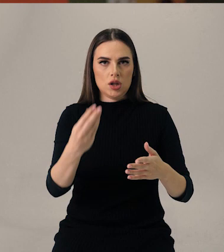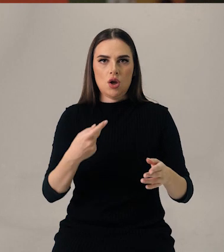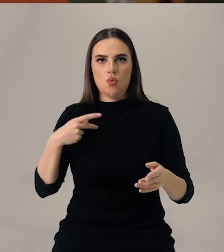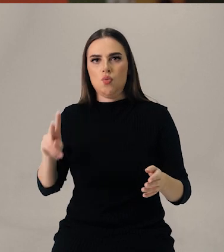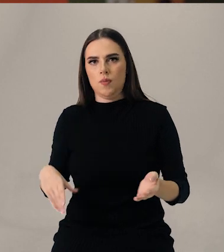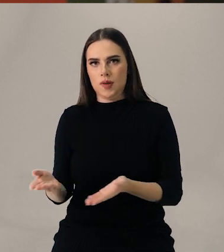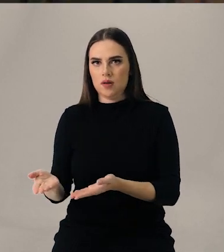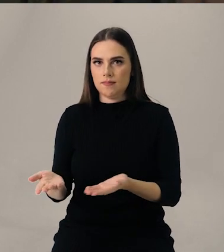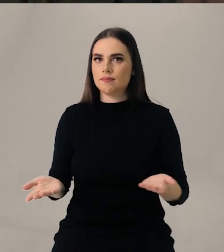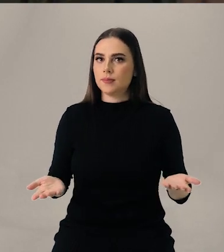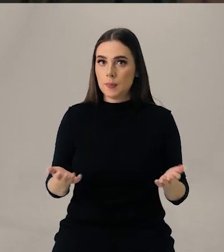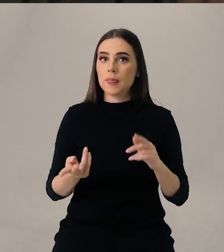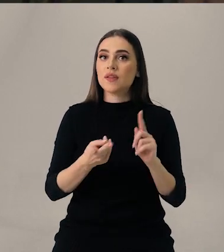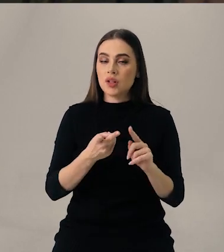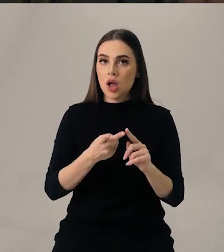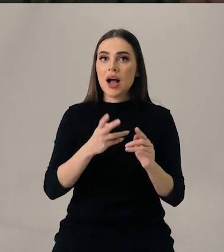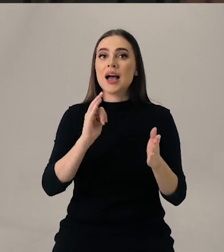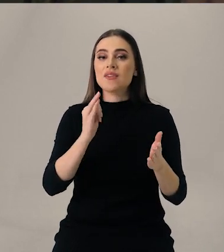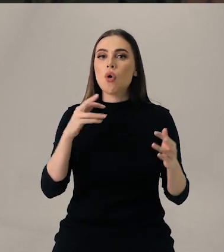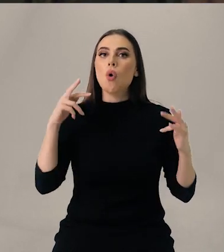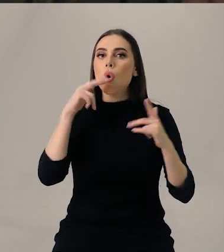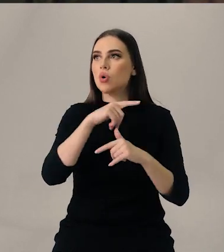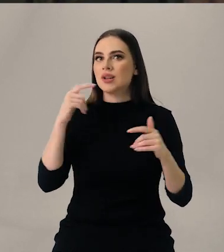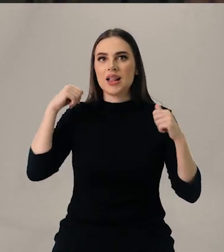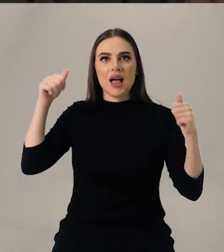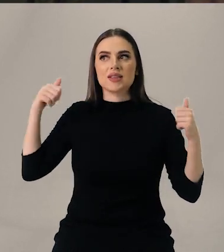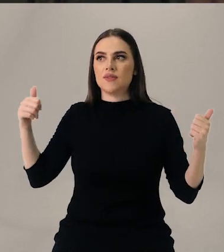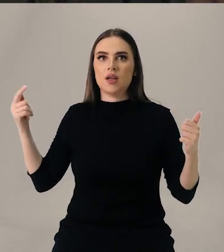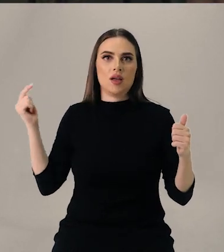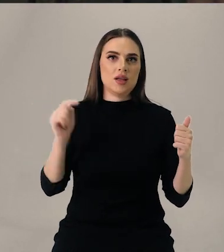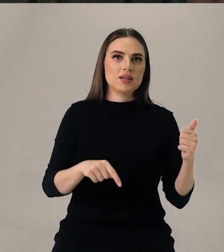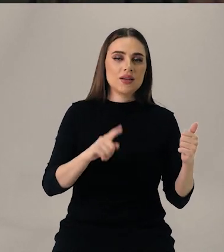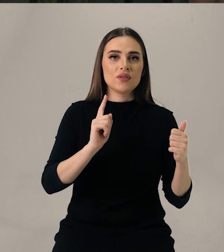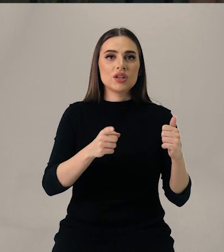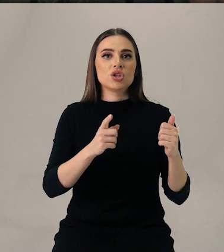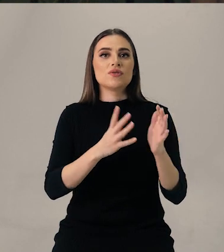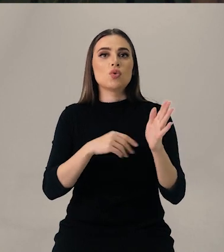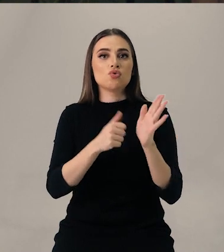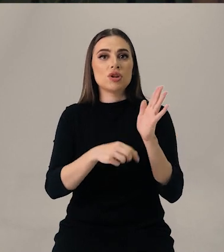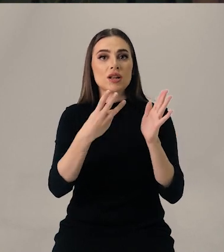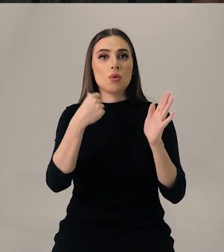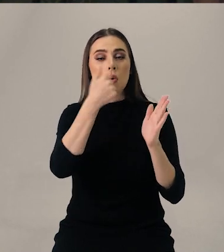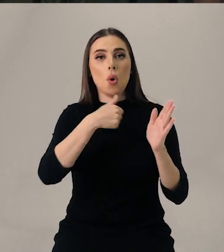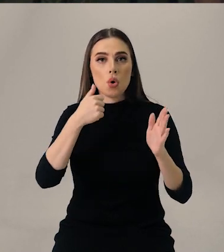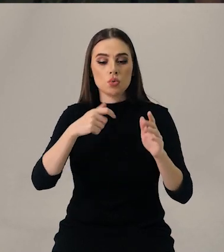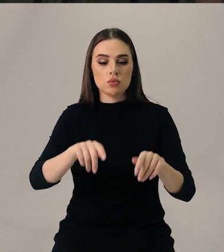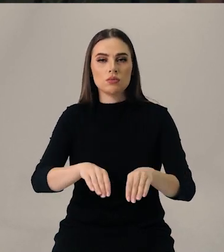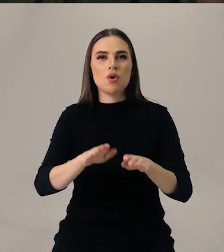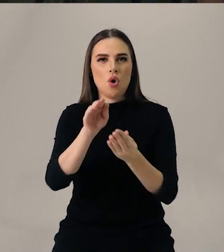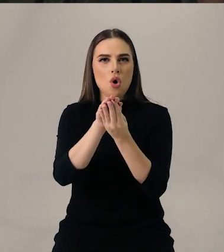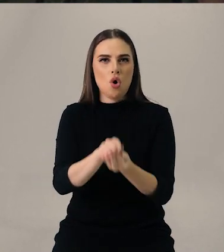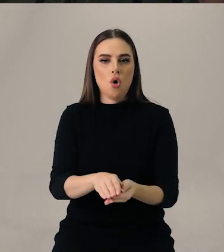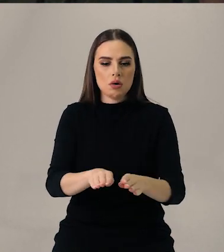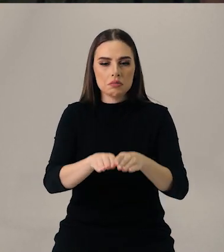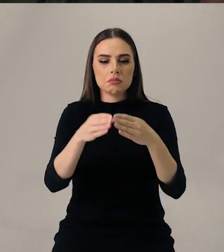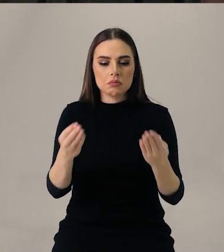дня. Вторая – Ивана отравил неизвестный. В 1963 году гробницу царевича вскрыли и провели экспертизу.